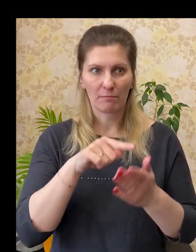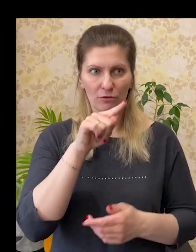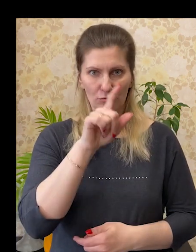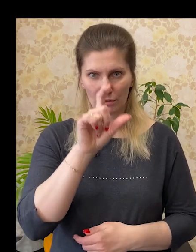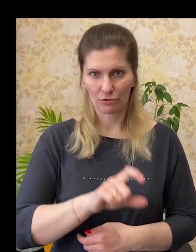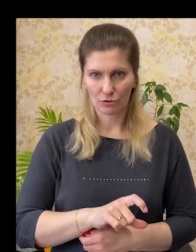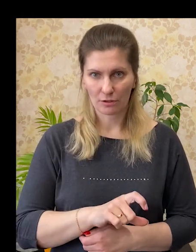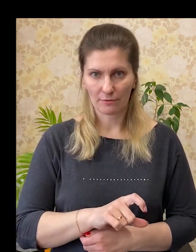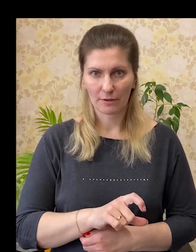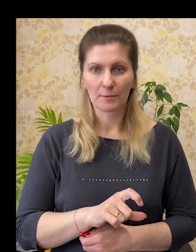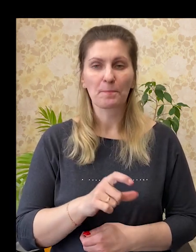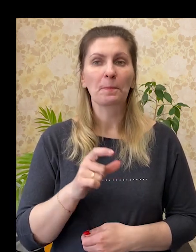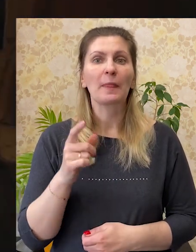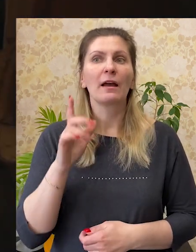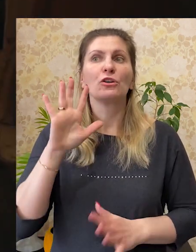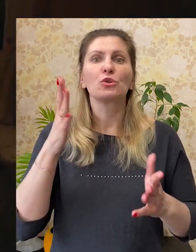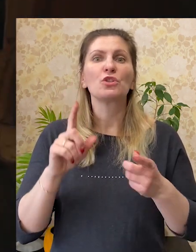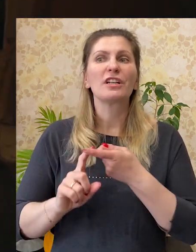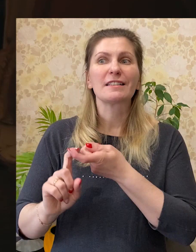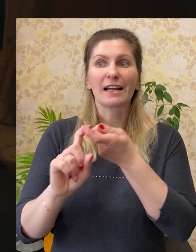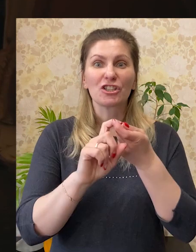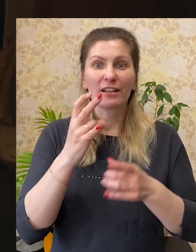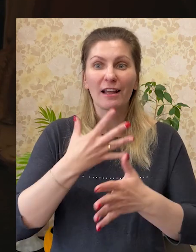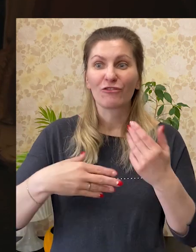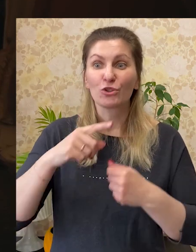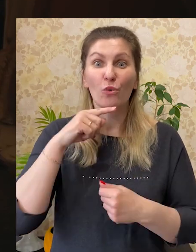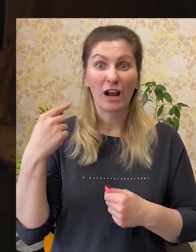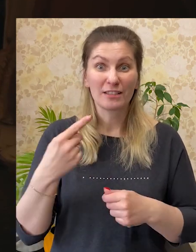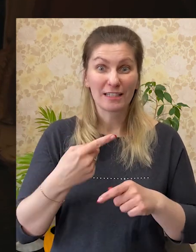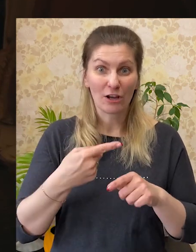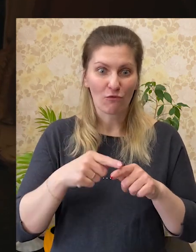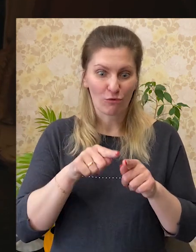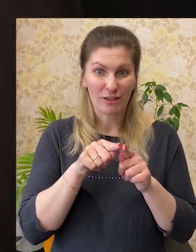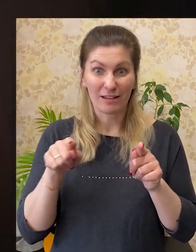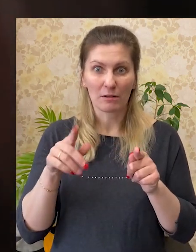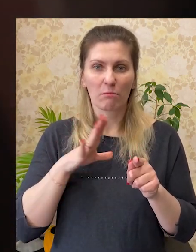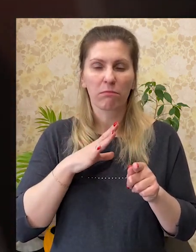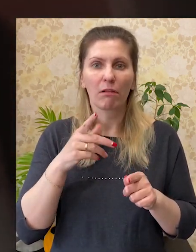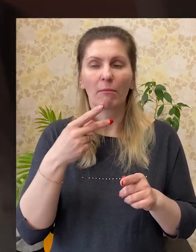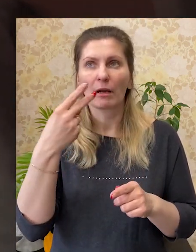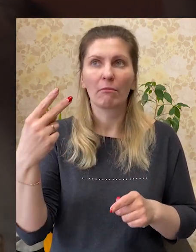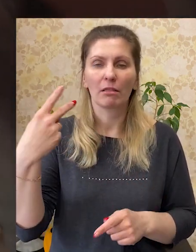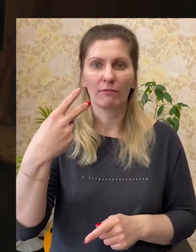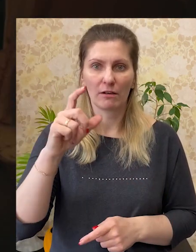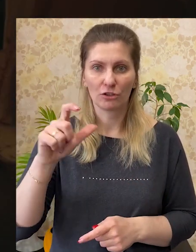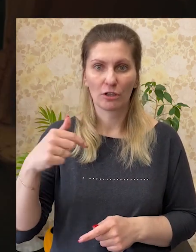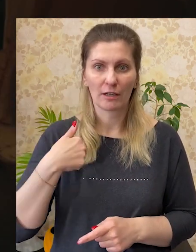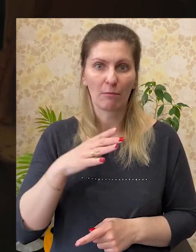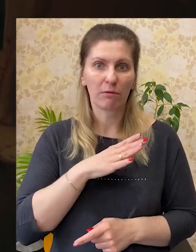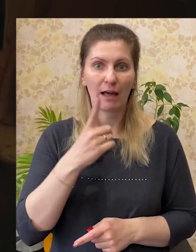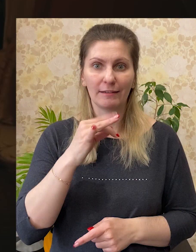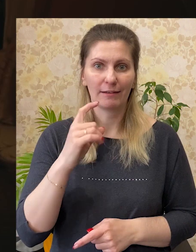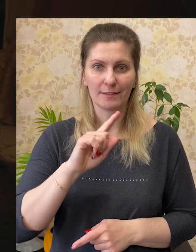первопроходцем. Когда я попала в коммунарку, случаев заражения на всю Россию было около 20. То есть я была одна из первых. Я